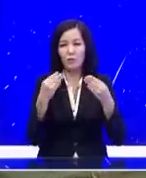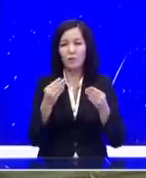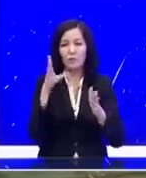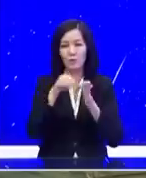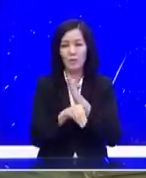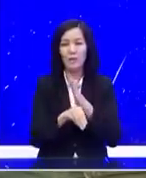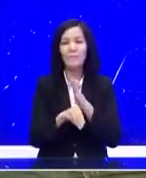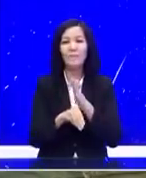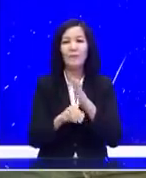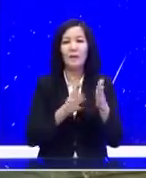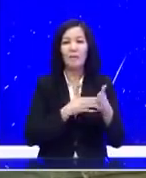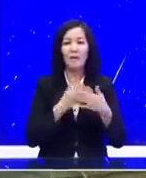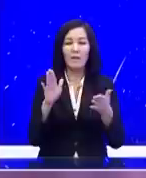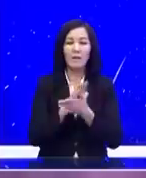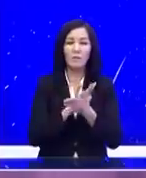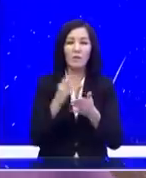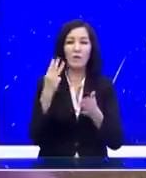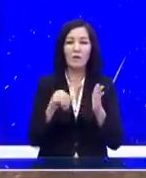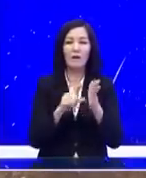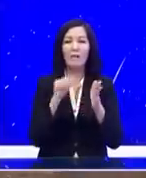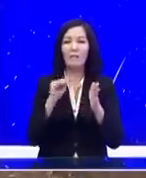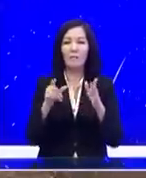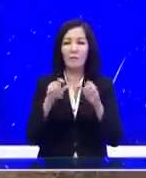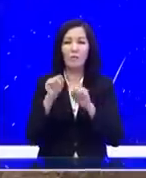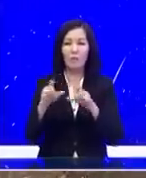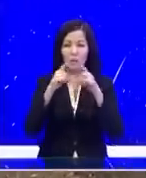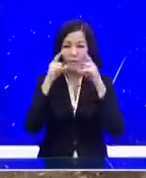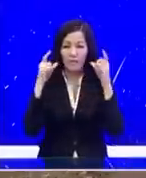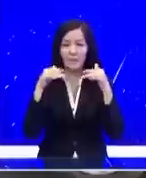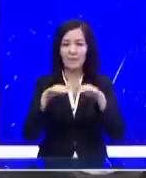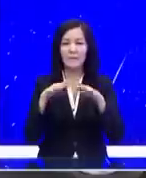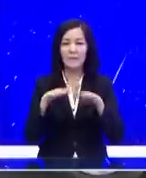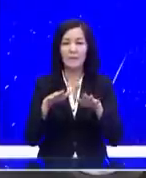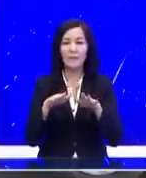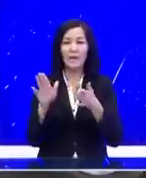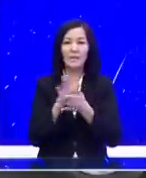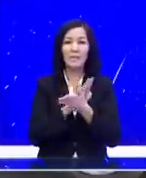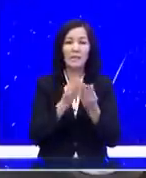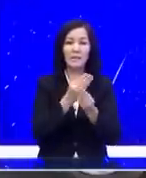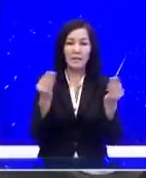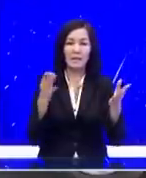кіреді. Сондай-ақ волонтерлар 46 мың қорғаныш маскасын тігіп тегін таратқан. Жетісу